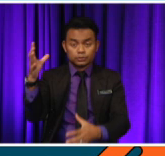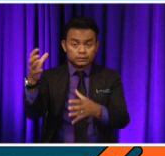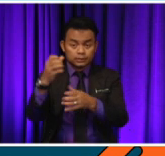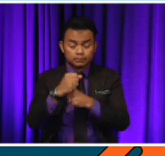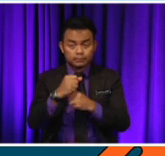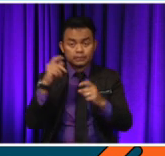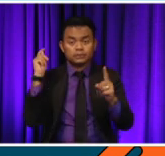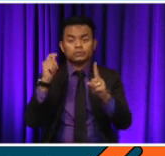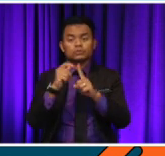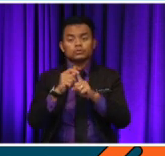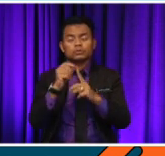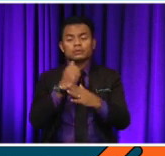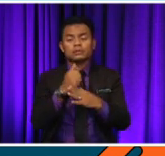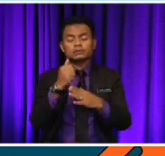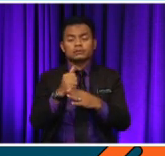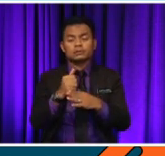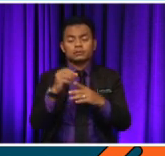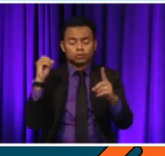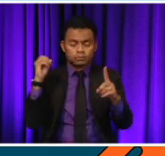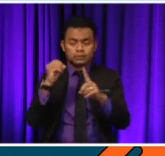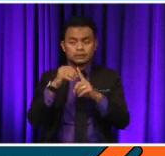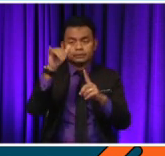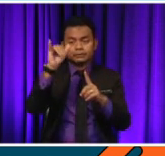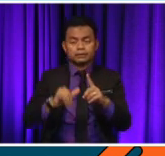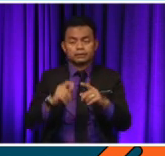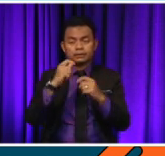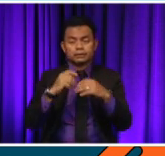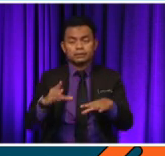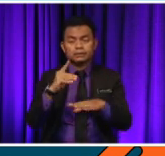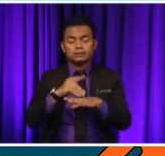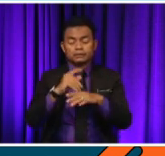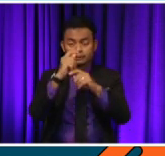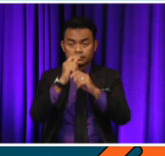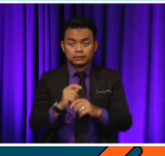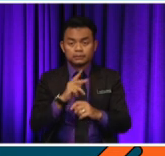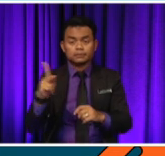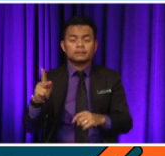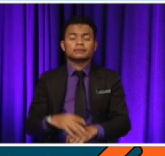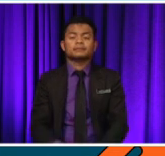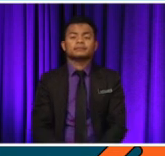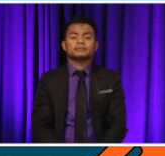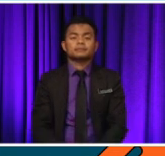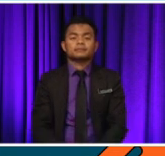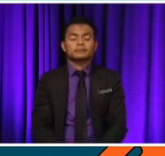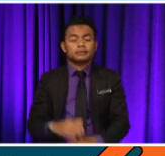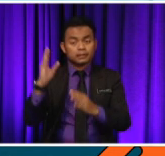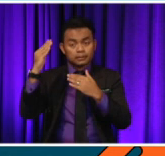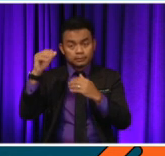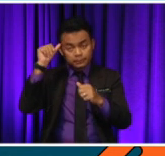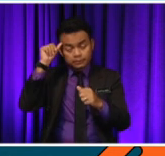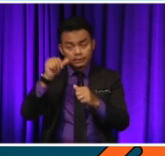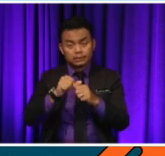objektif yang telah ditetapkan satu marka dengan efektif dan efisien Arab kita beli Ingatlah maksud pengurusan